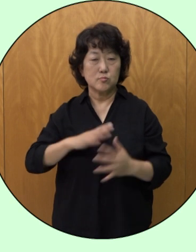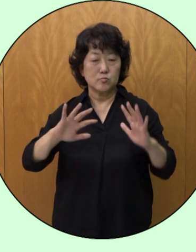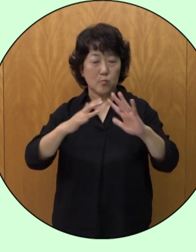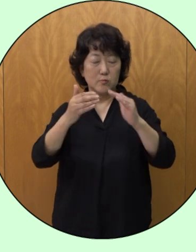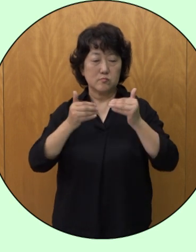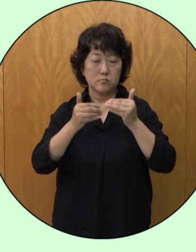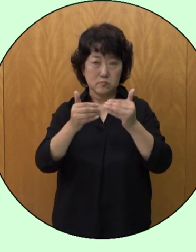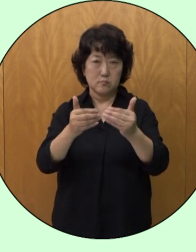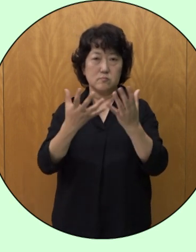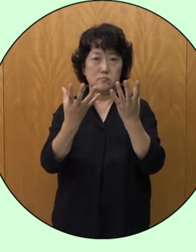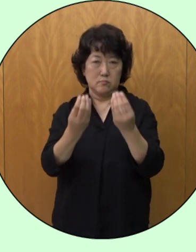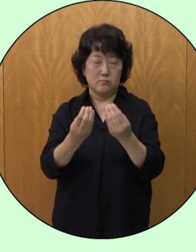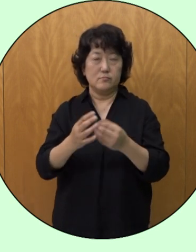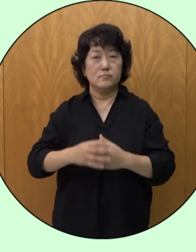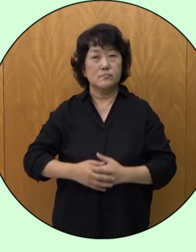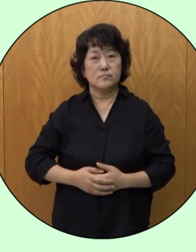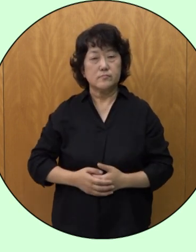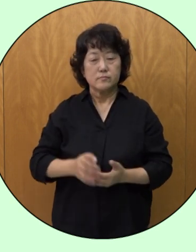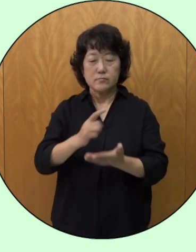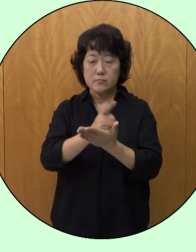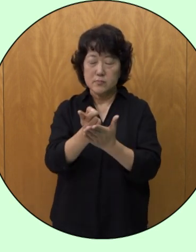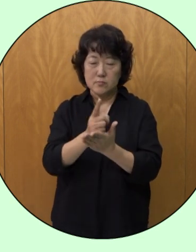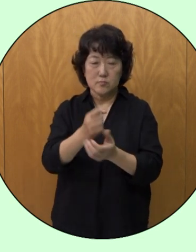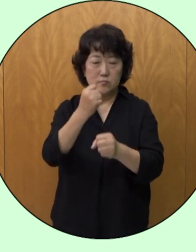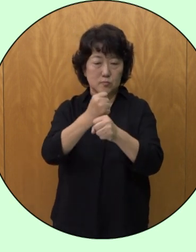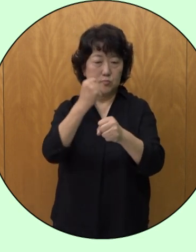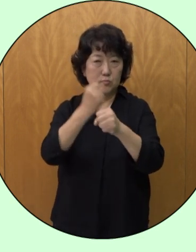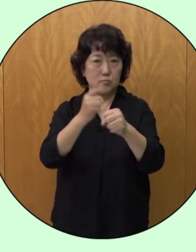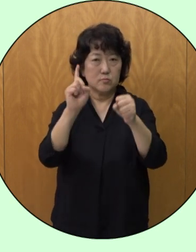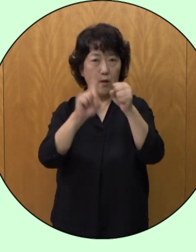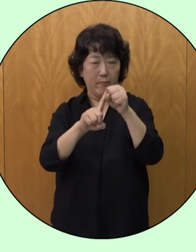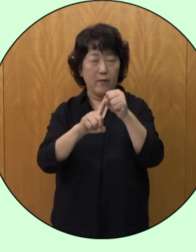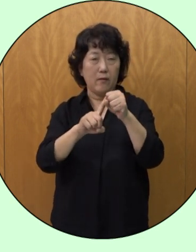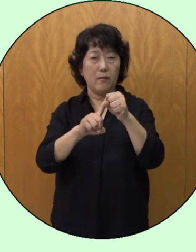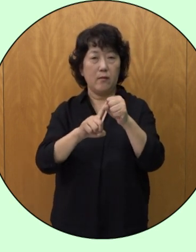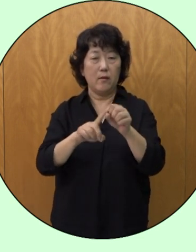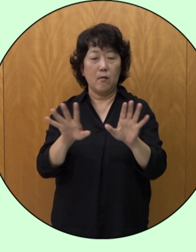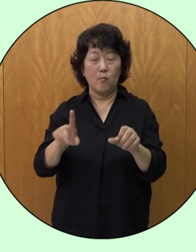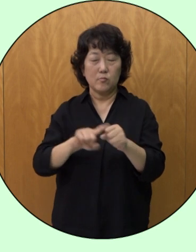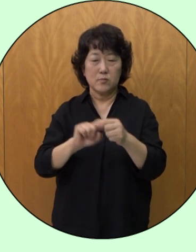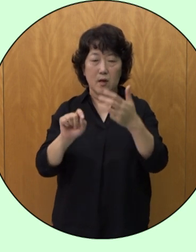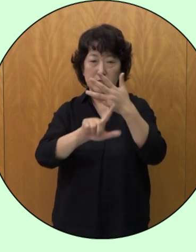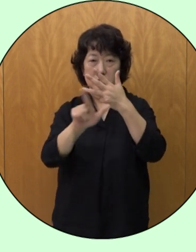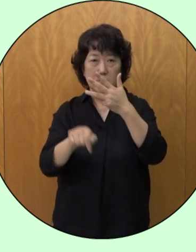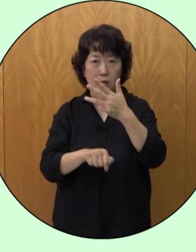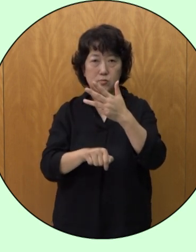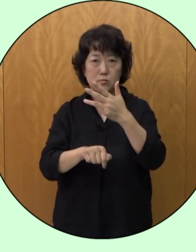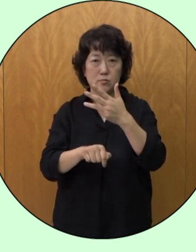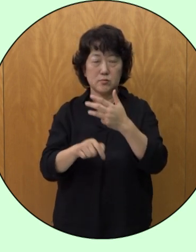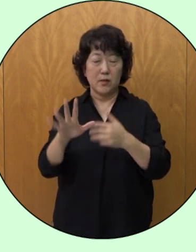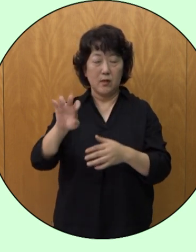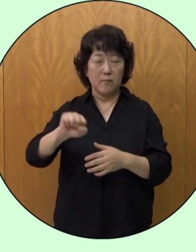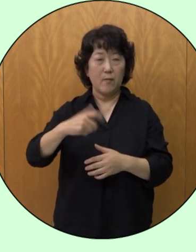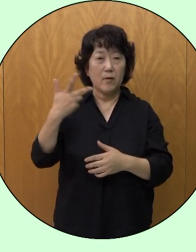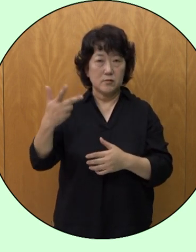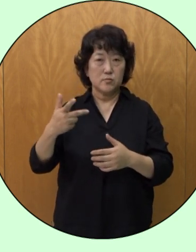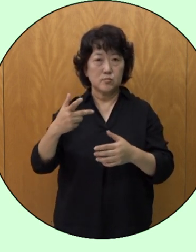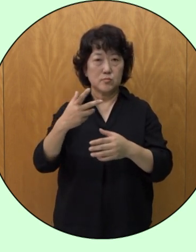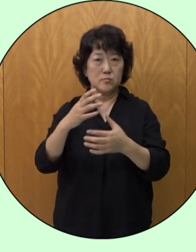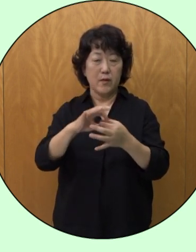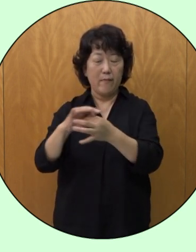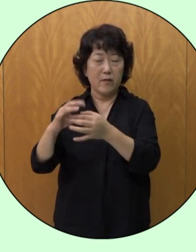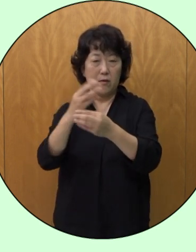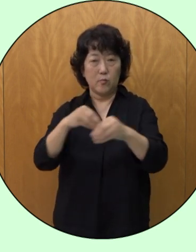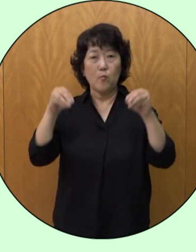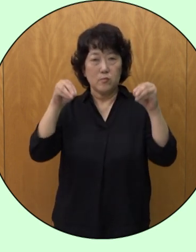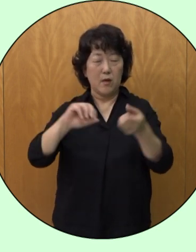みを進めておりました。地図の作成にあたりましては、今年8月に本市と連携協定を結ん